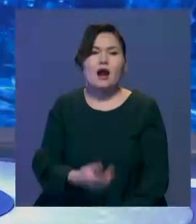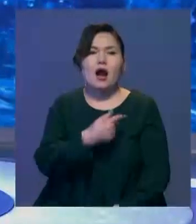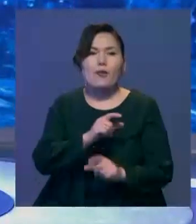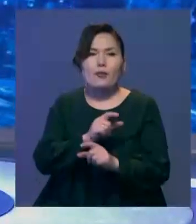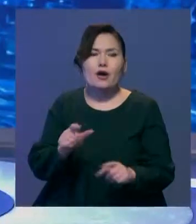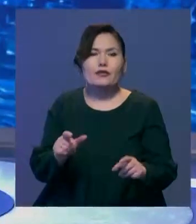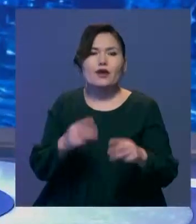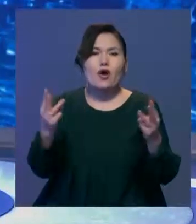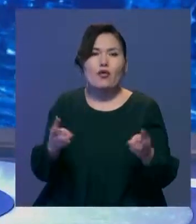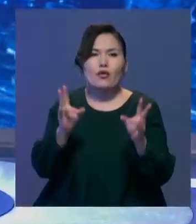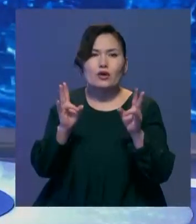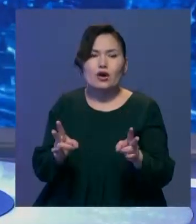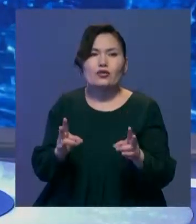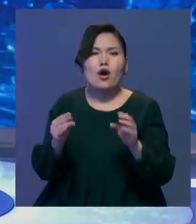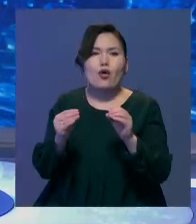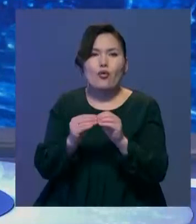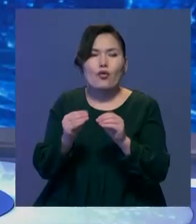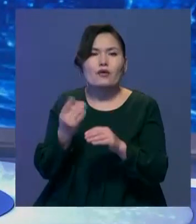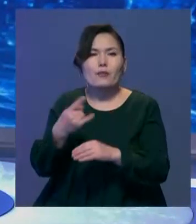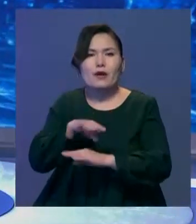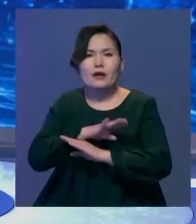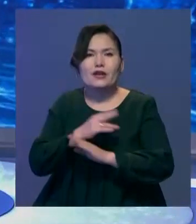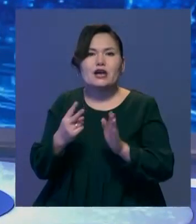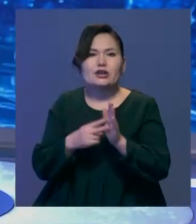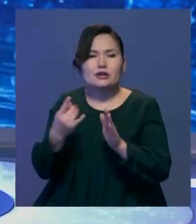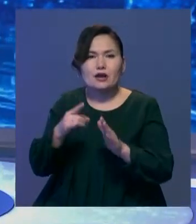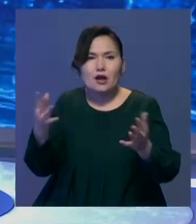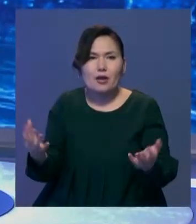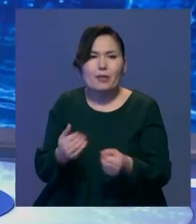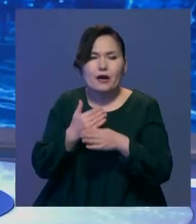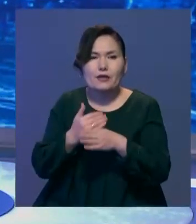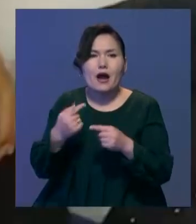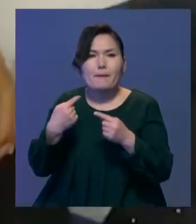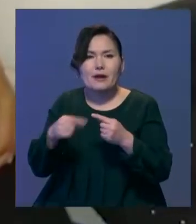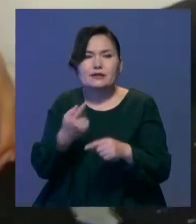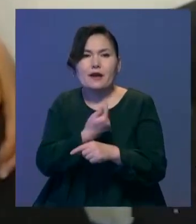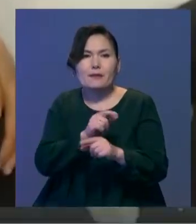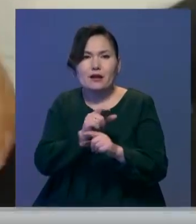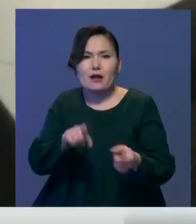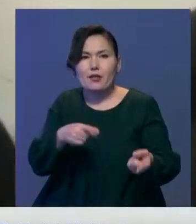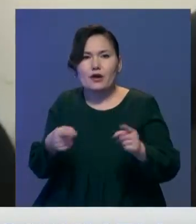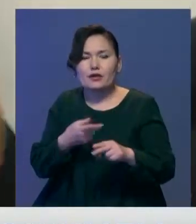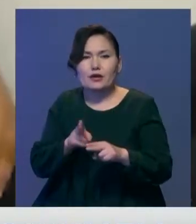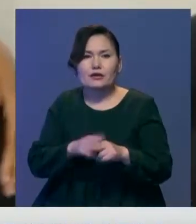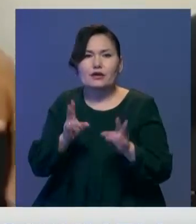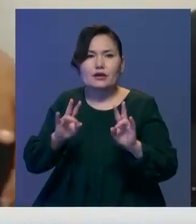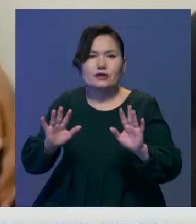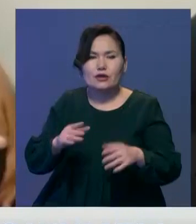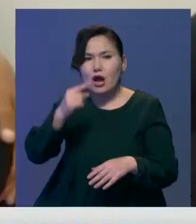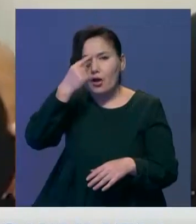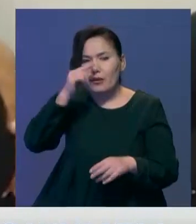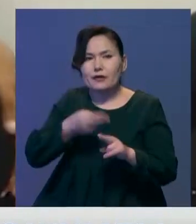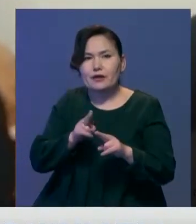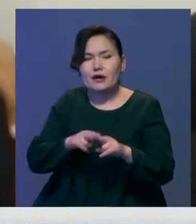Ауруханадағы өрттен 10 шақала көз жұмды. 7 сәби құтқарылып, басқа медициналық мекемеге ауыстырылды. Қайғылы оқиға